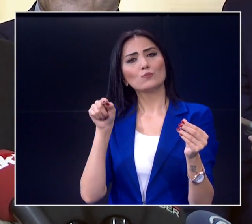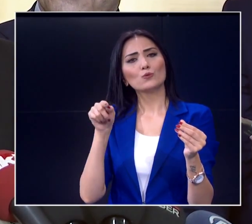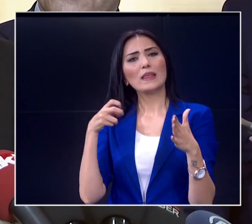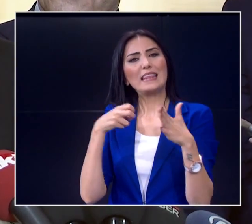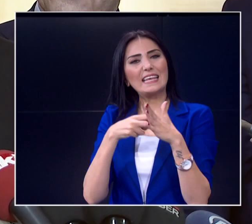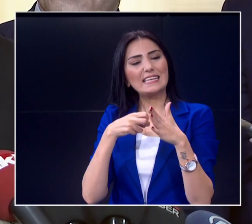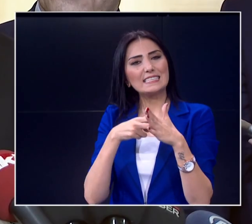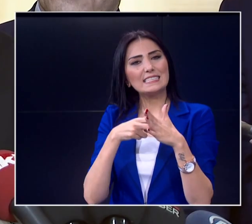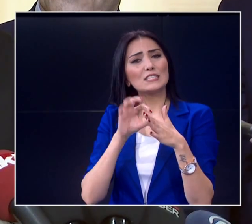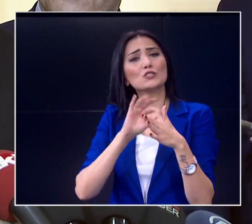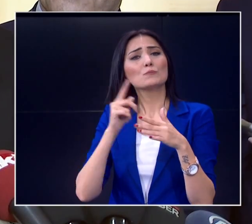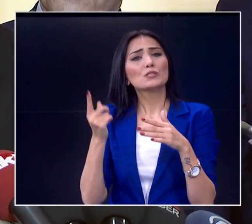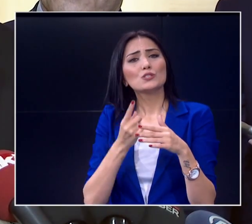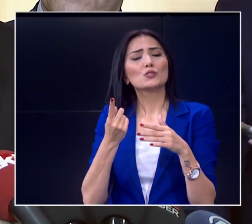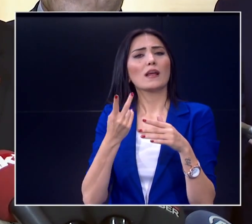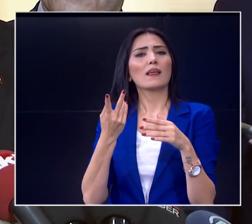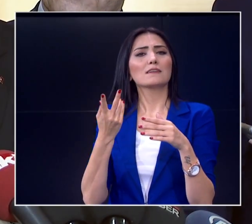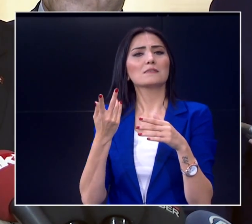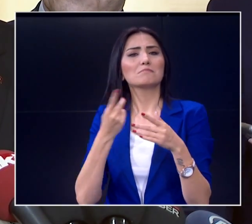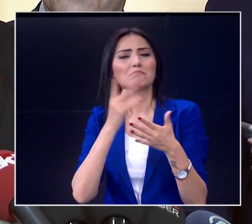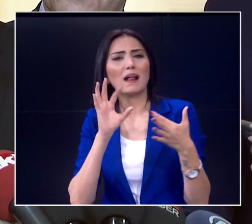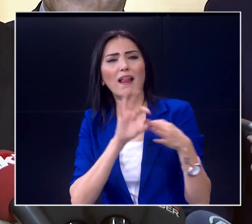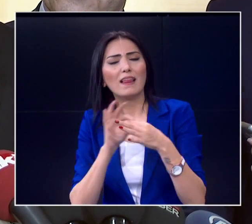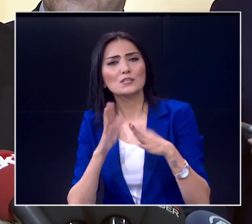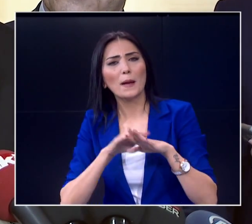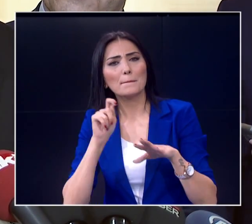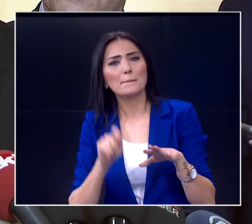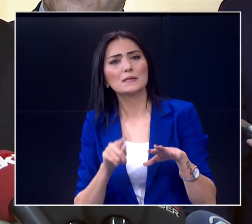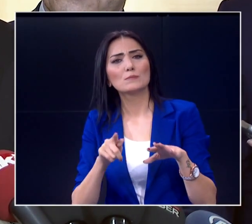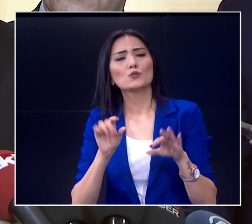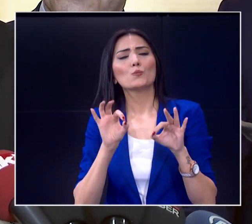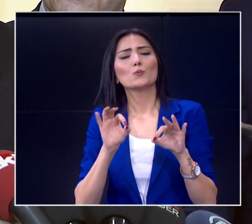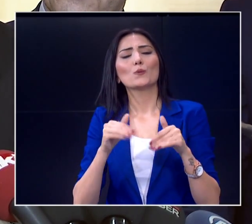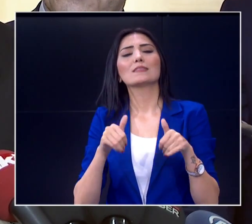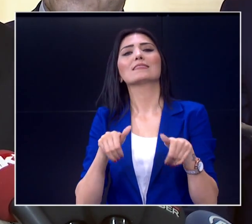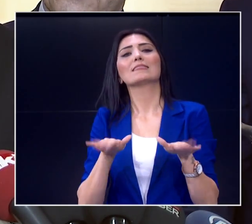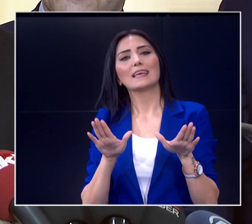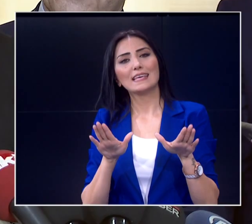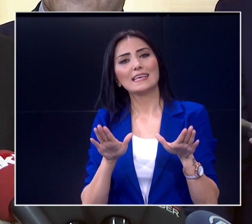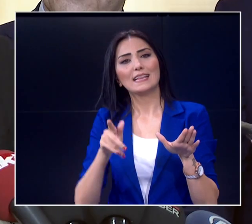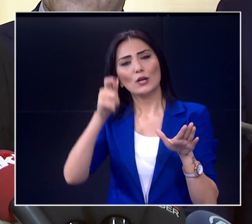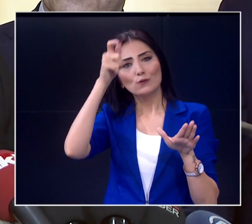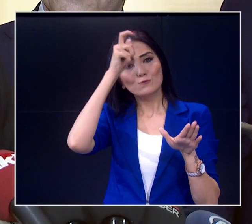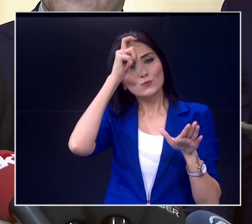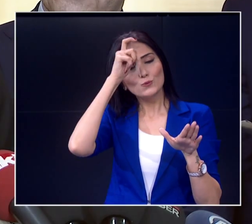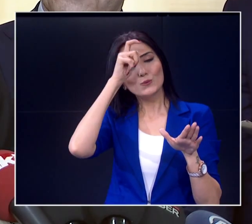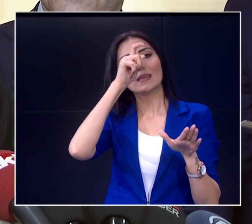hiçbir şekilde Montreux'le ilişkilendirilmesi mümkün değil. Türkiye'nin